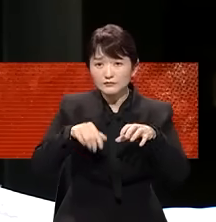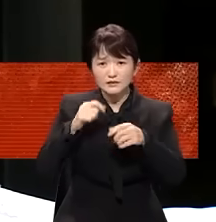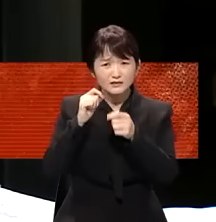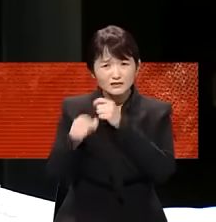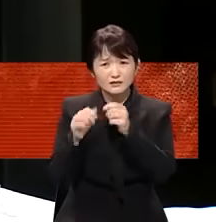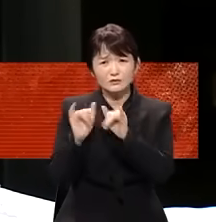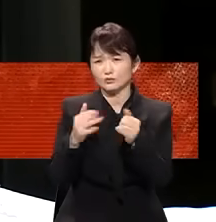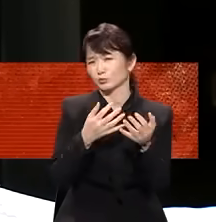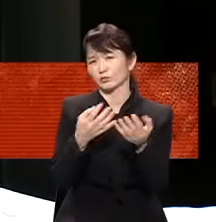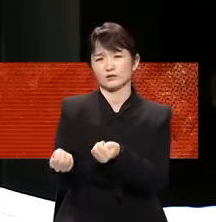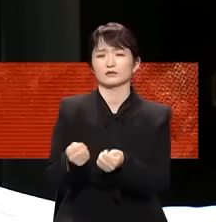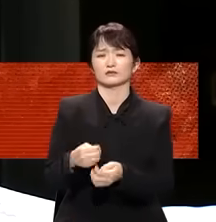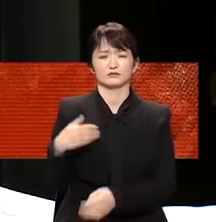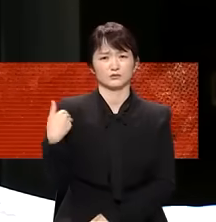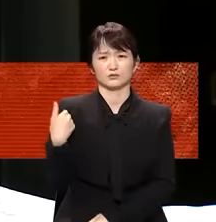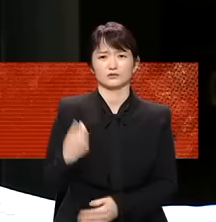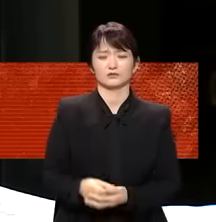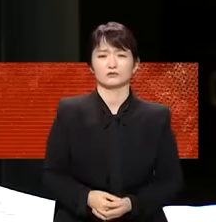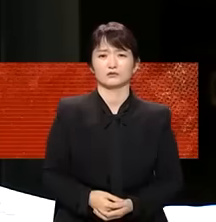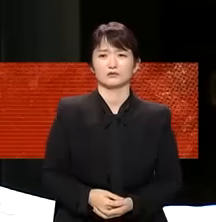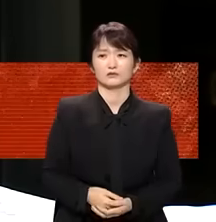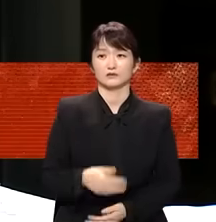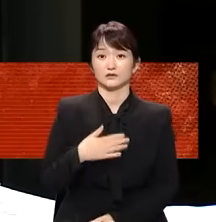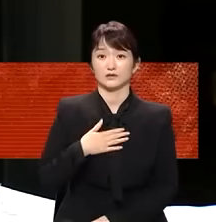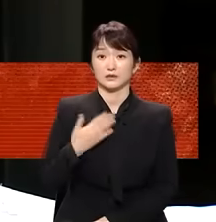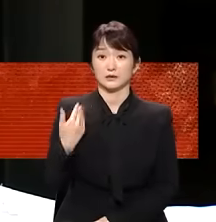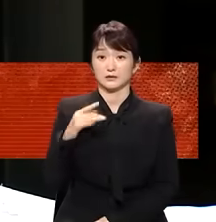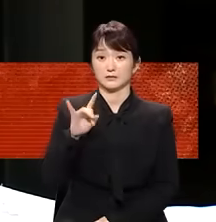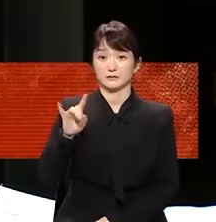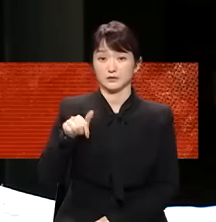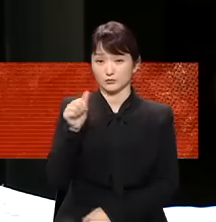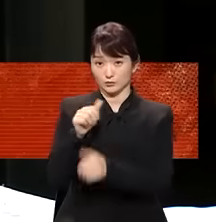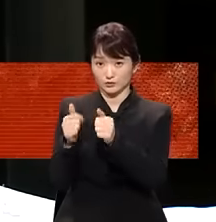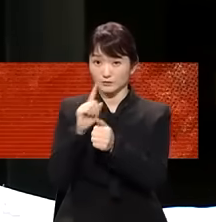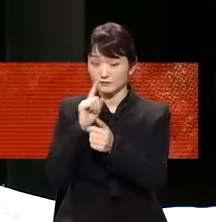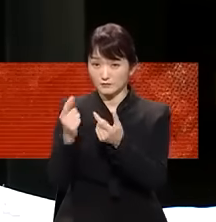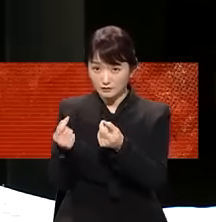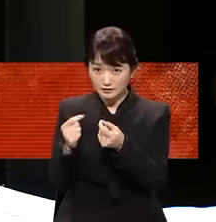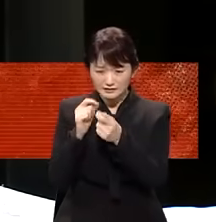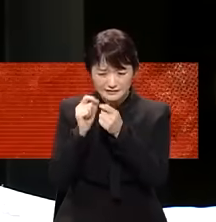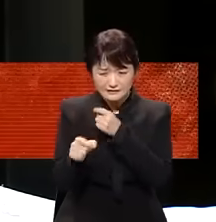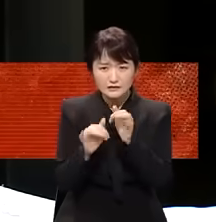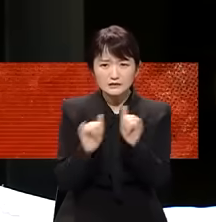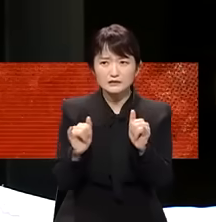사기꾼들이 많은지 모르겠습니다 저는 진짜 방금 백 변호사님 말씀하신 것처럼